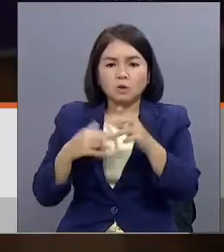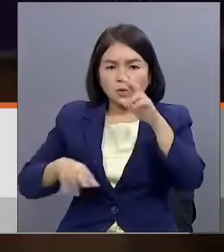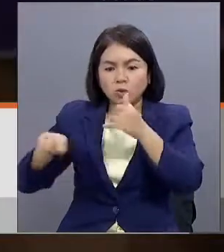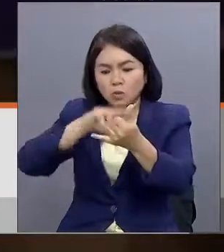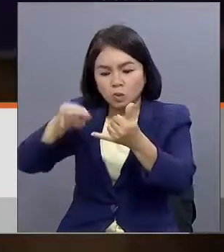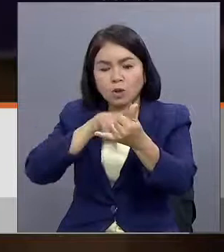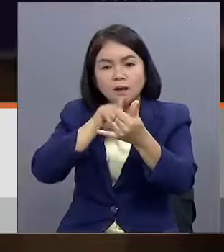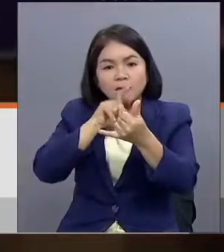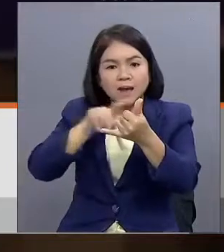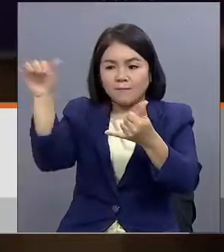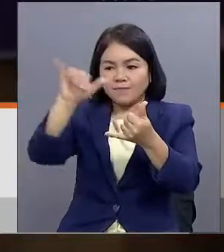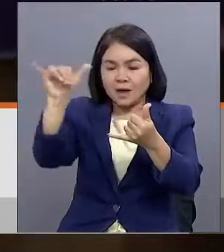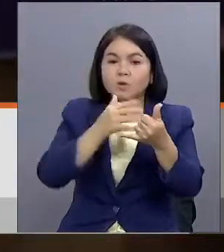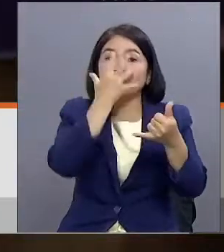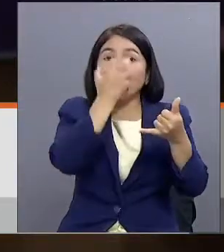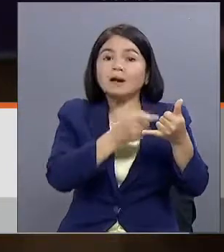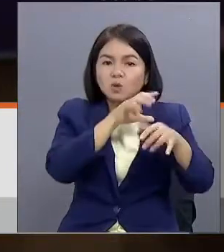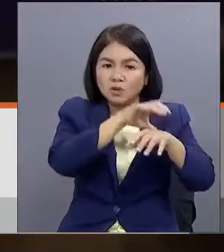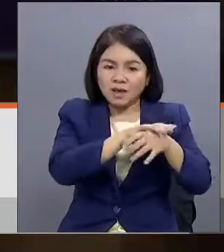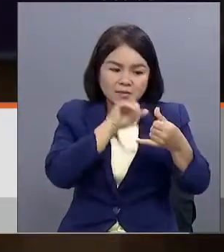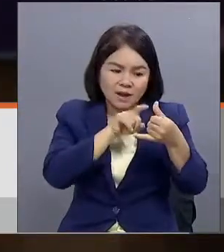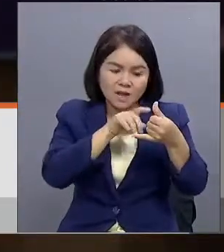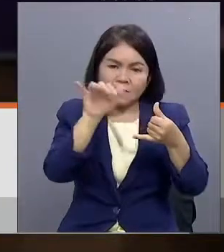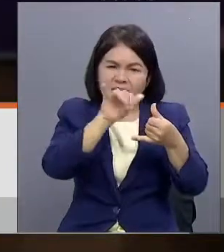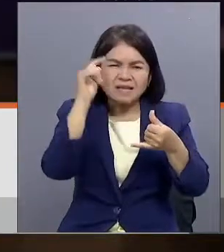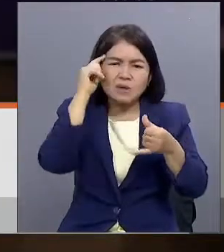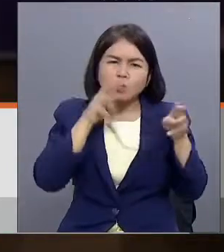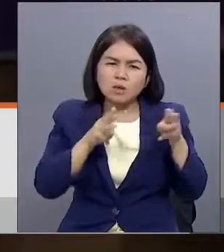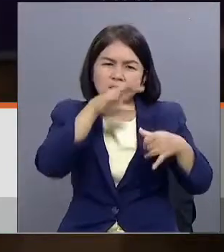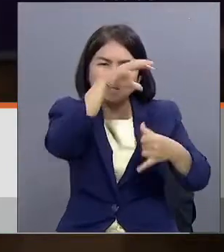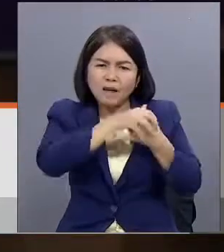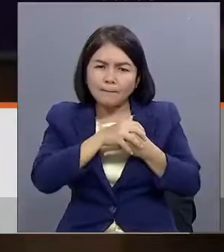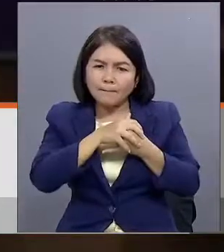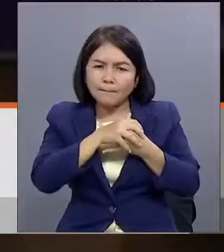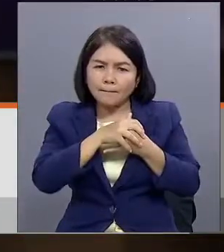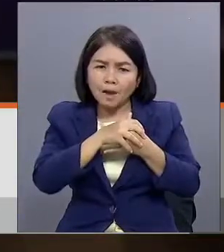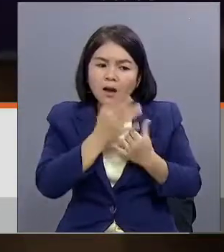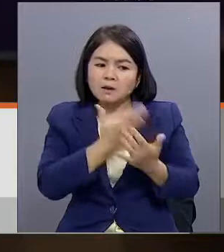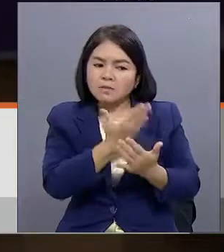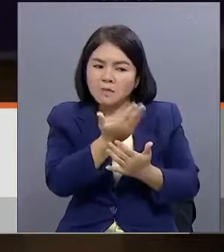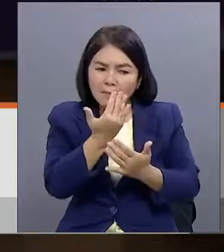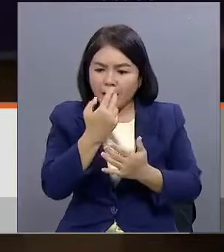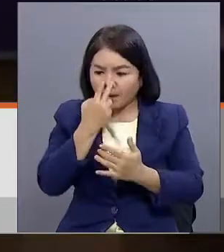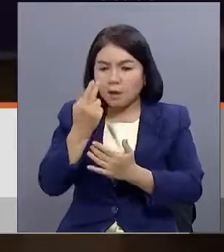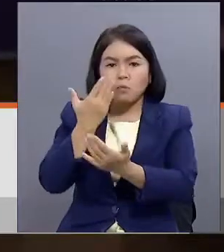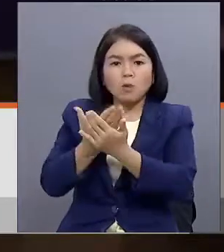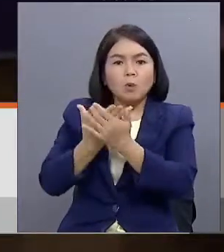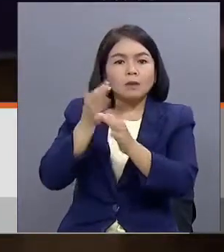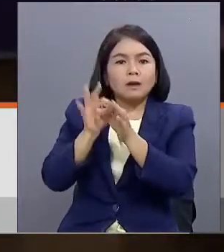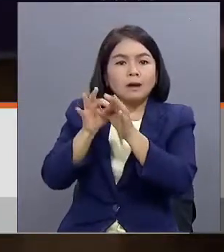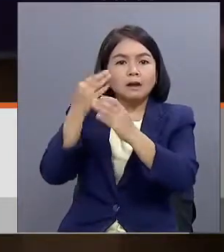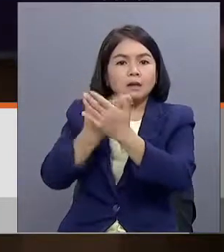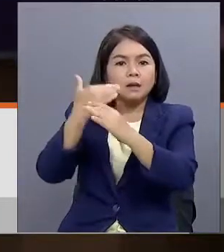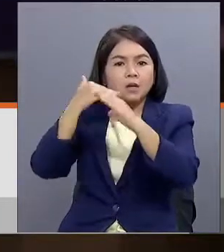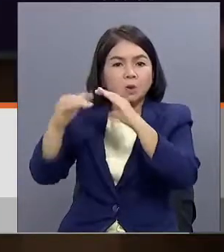หายนะฮะคิดว่าน่าจะเป็นการเรียกค่าไถ่เพราะว่ามีการโอนเงินบัญชีไป2ครั้งและจากข้อความที่ปรากฏในคลิปนั้นเนี่ย